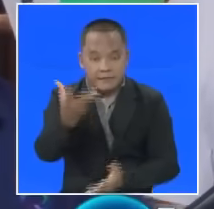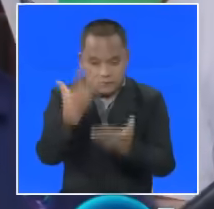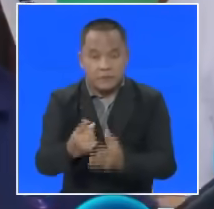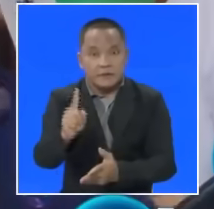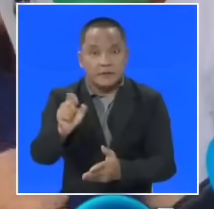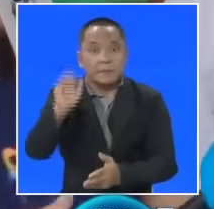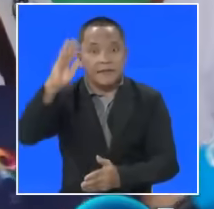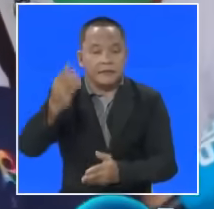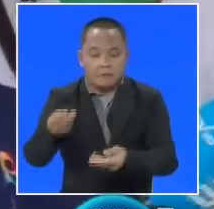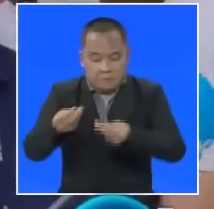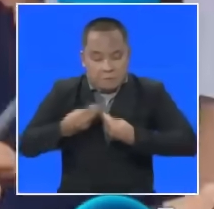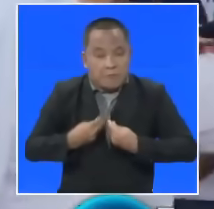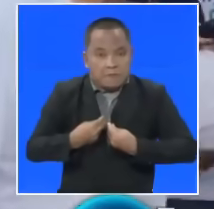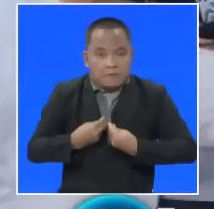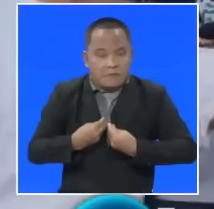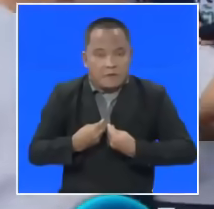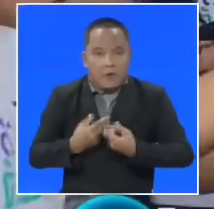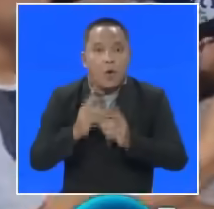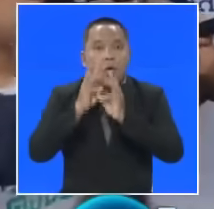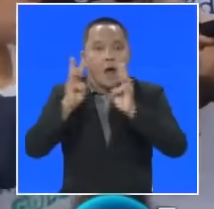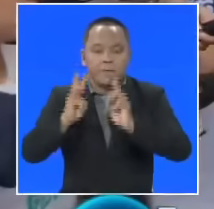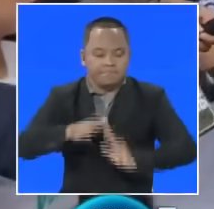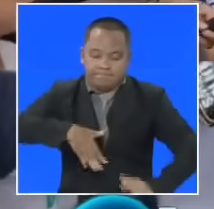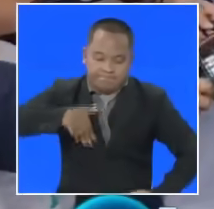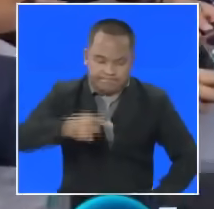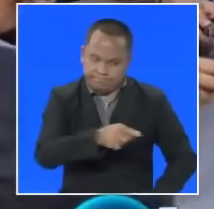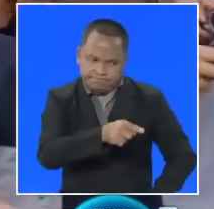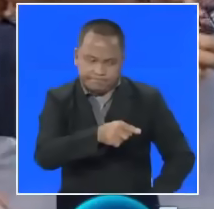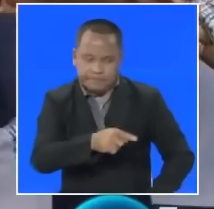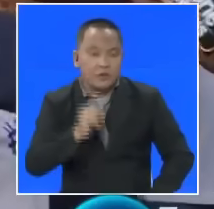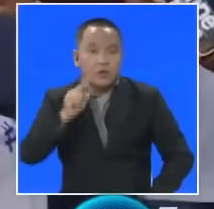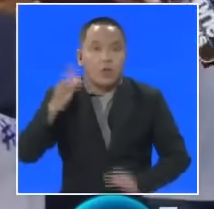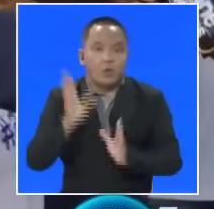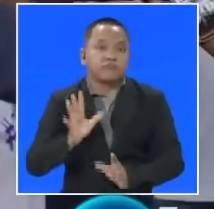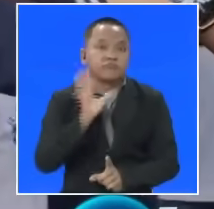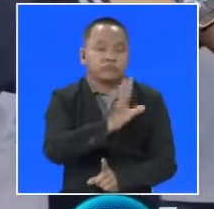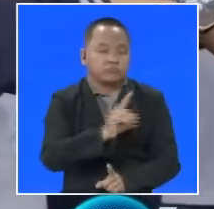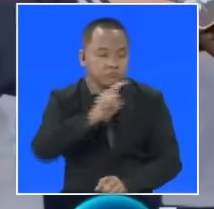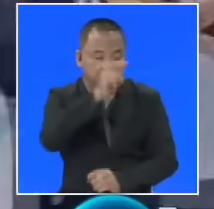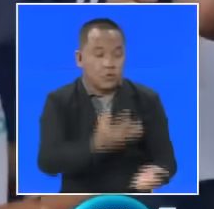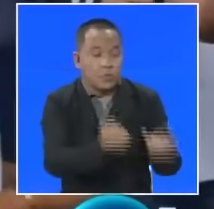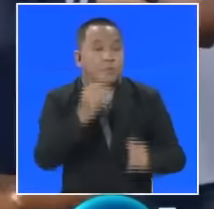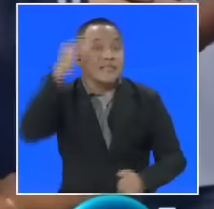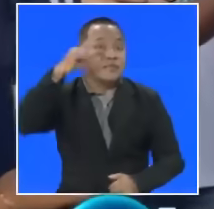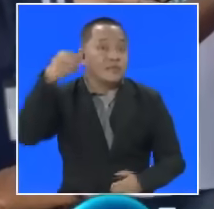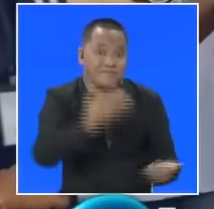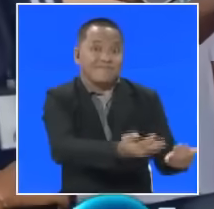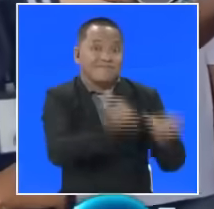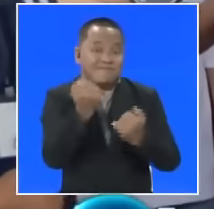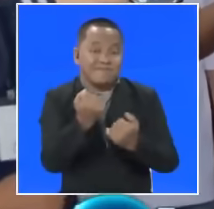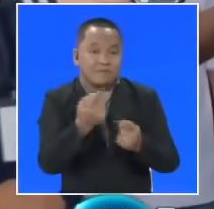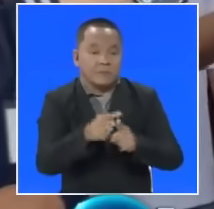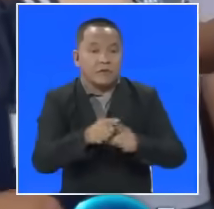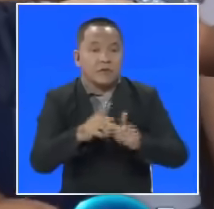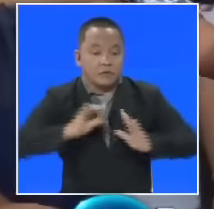นี้ที่พี่สาวไม่ยอมจ่ายทางเว็บพนันไม่พอใจค่ะก็เลยส่งคนมาตั้งใจจะมาอุ้มตัวพี่สาวผู้เสียหายนี่แหละ